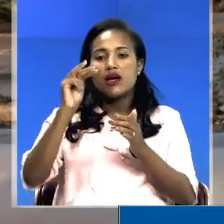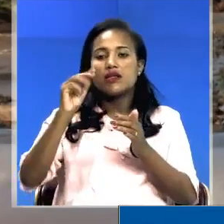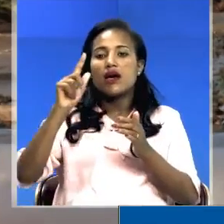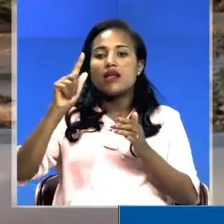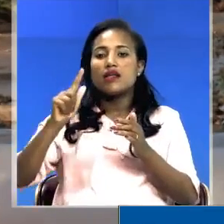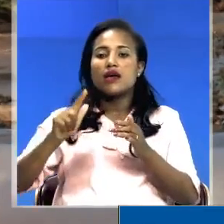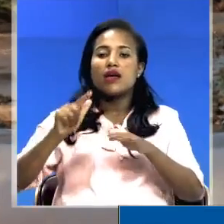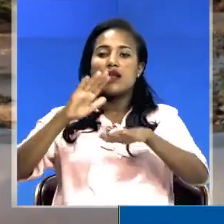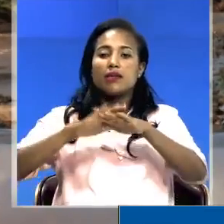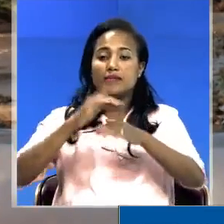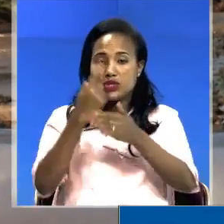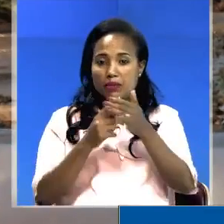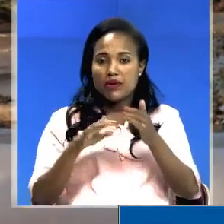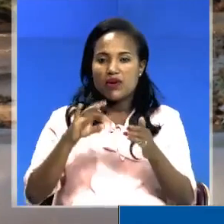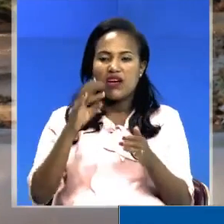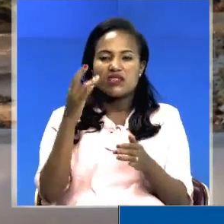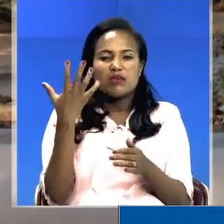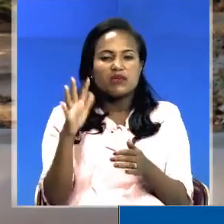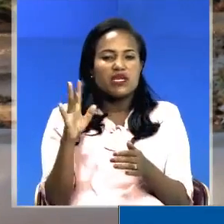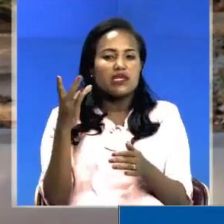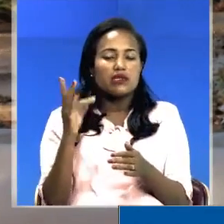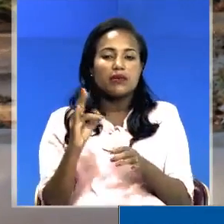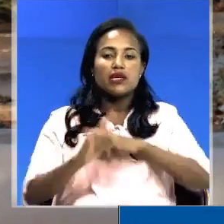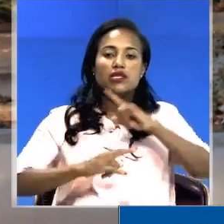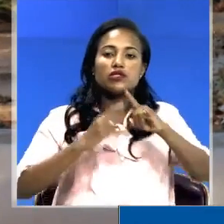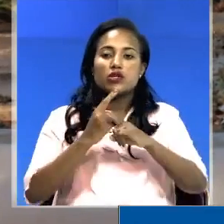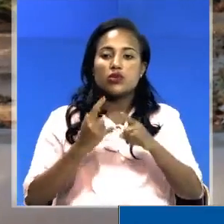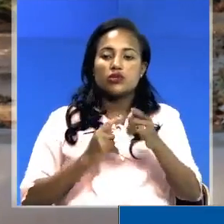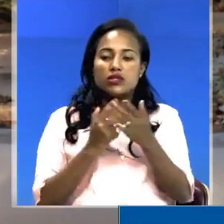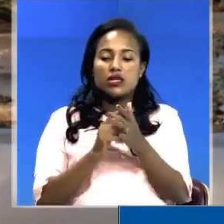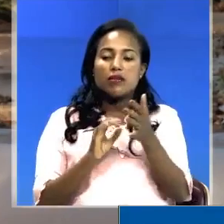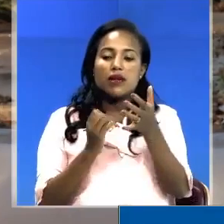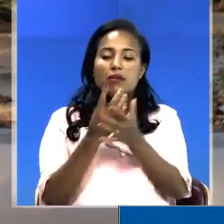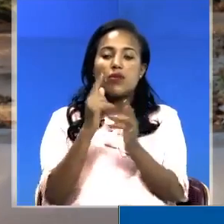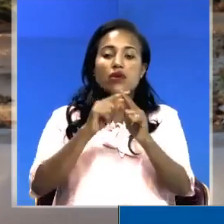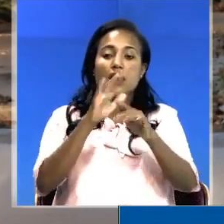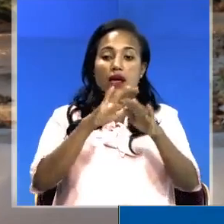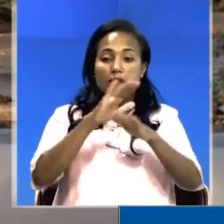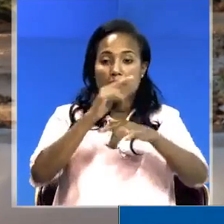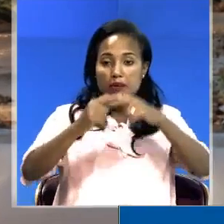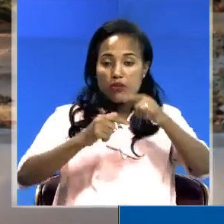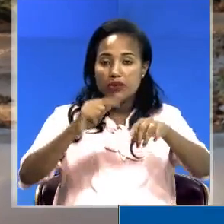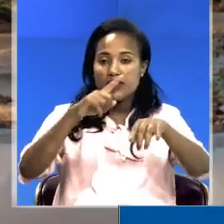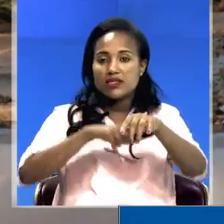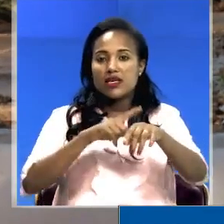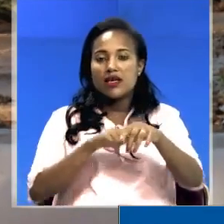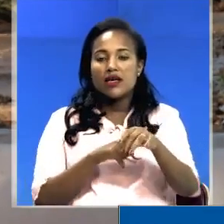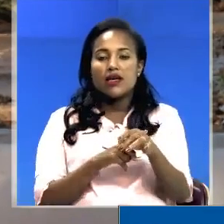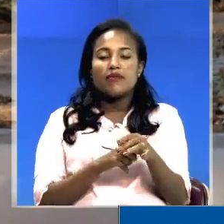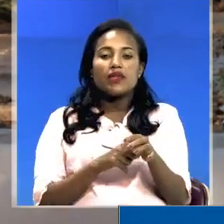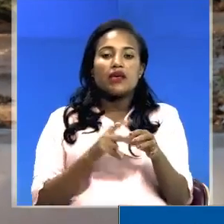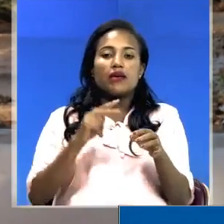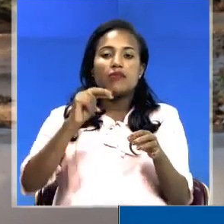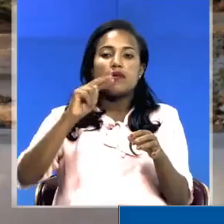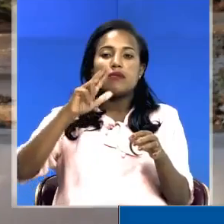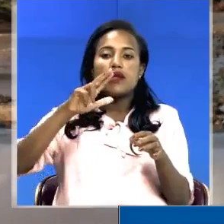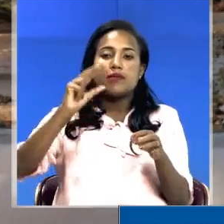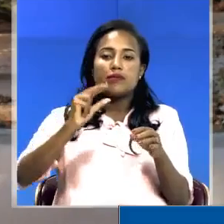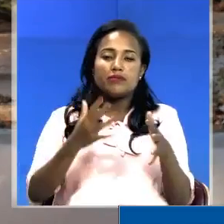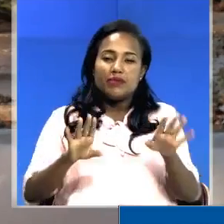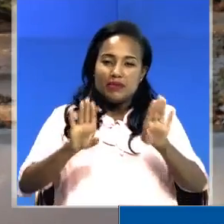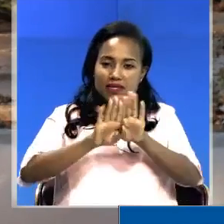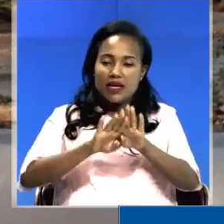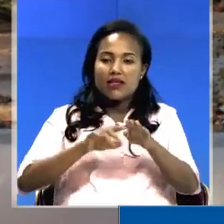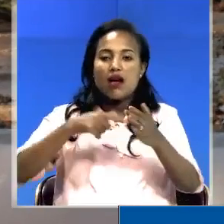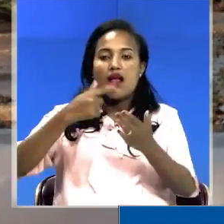15 17 ዝርያዎች አሉ። እነሱን ደግሞ ለመራባት ወደ ላይ በሚሄዱበት ወቅት በመረብ በመዝጋት አልፎ